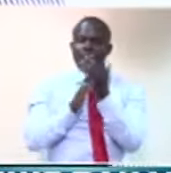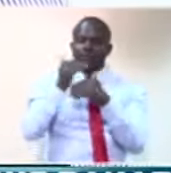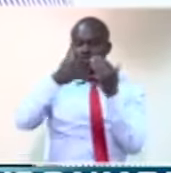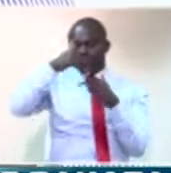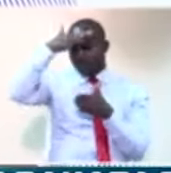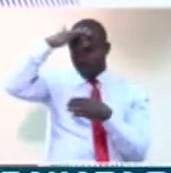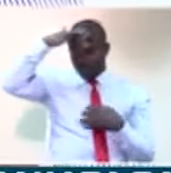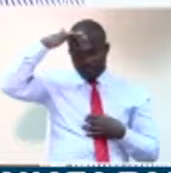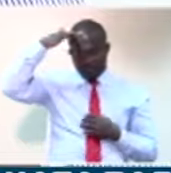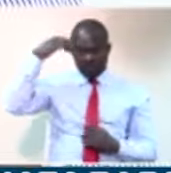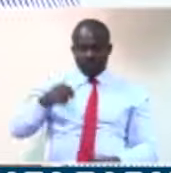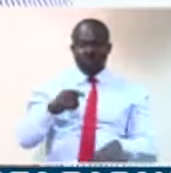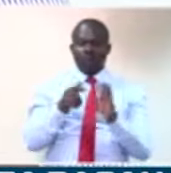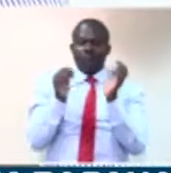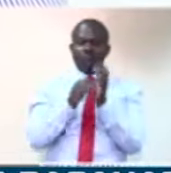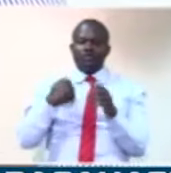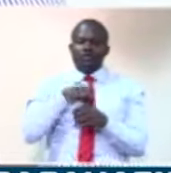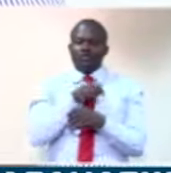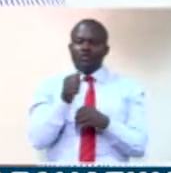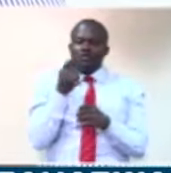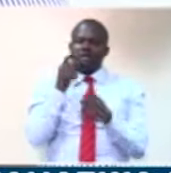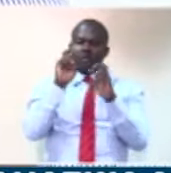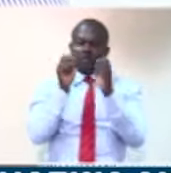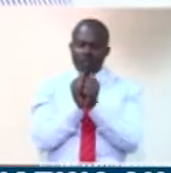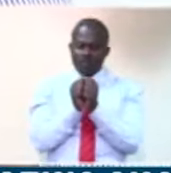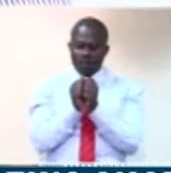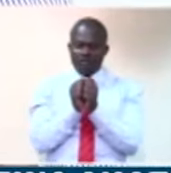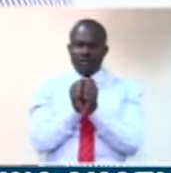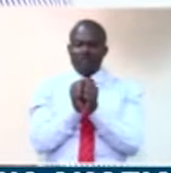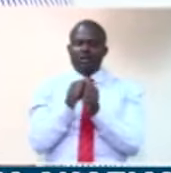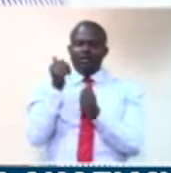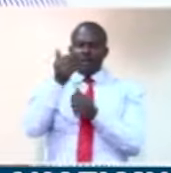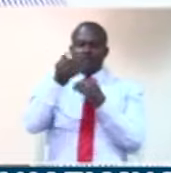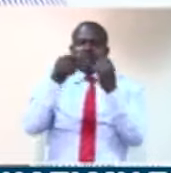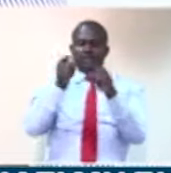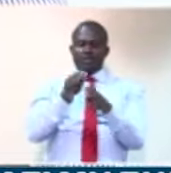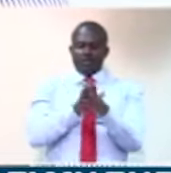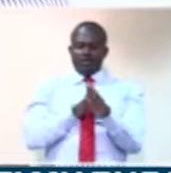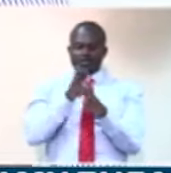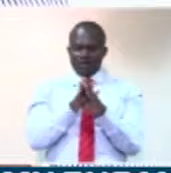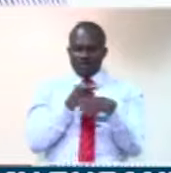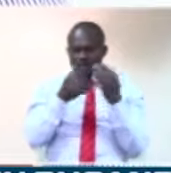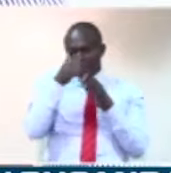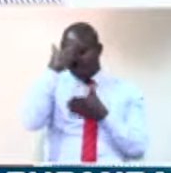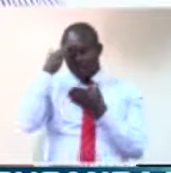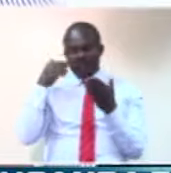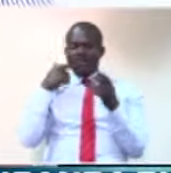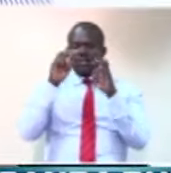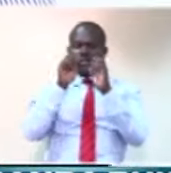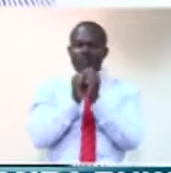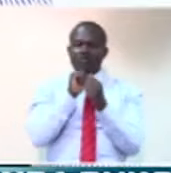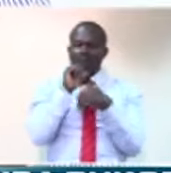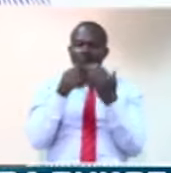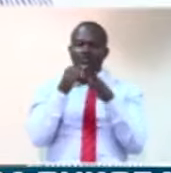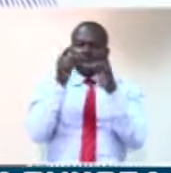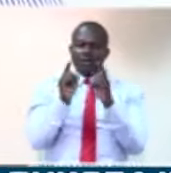bikagorana. Ariko navuga yuko bigenda biza buhoro buhoro, niyo mpamvu navuze ko bitari